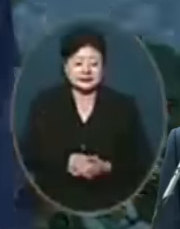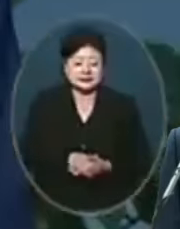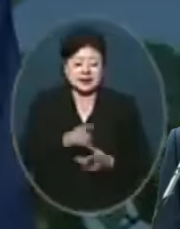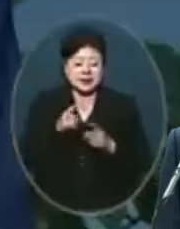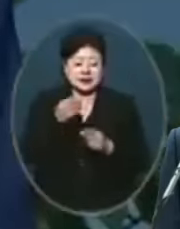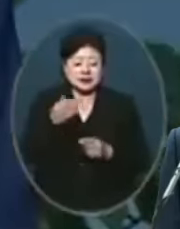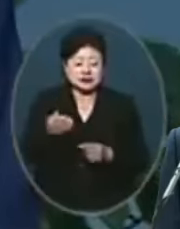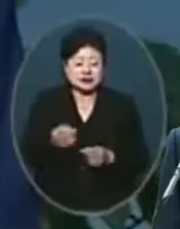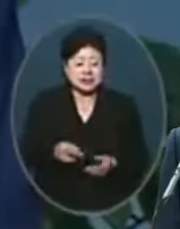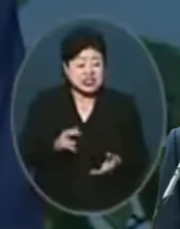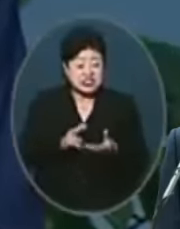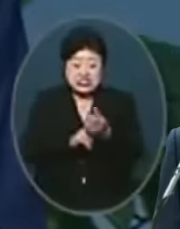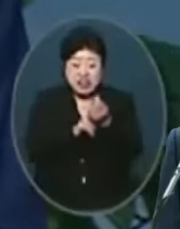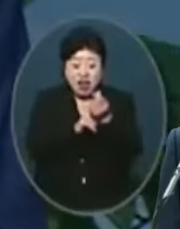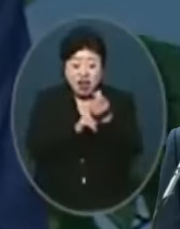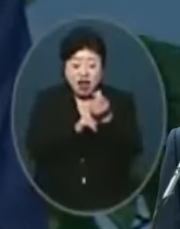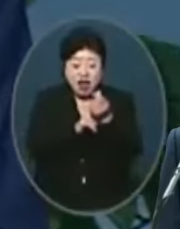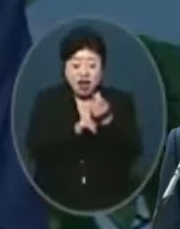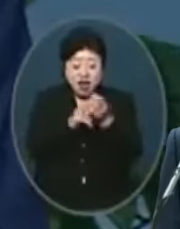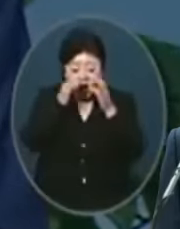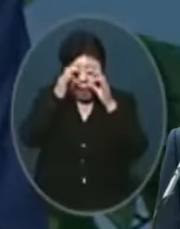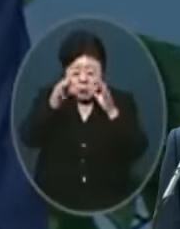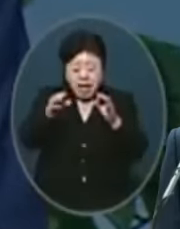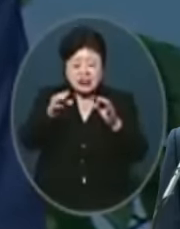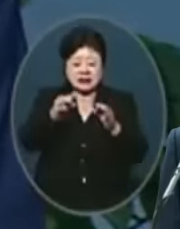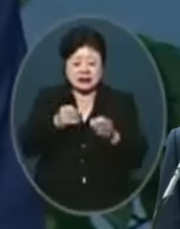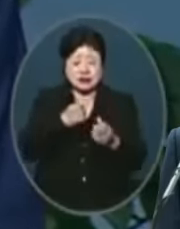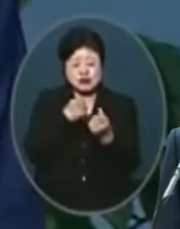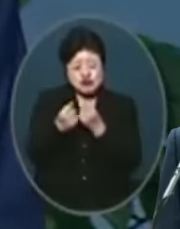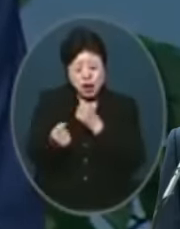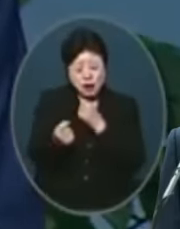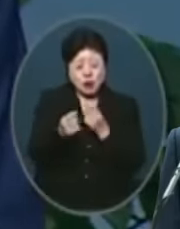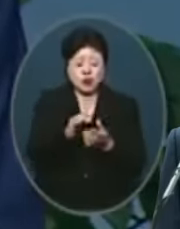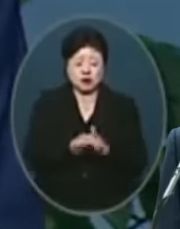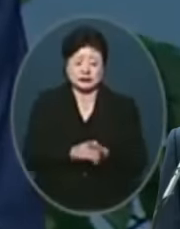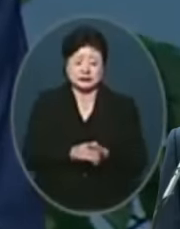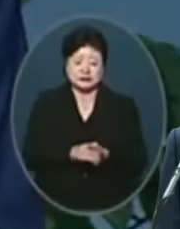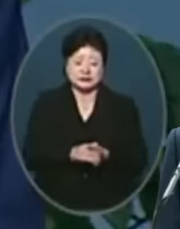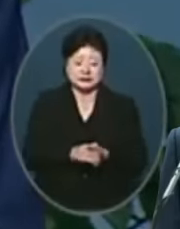그렇게 많은 이적을 보았음에도 불구하고